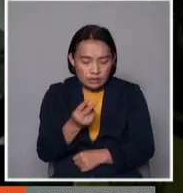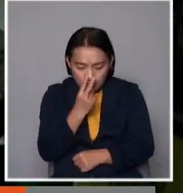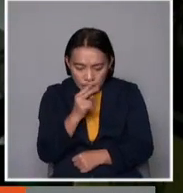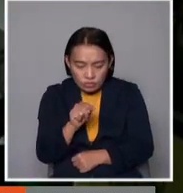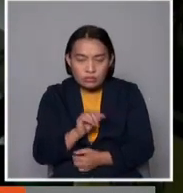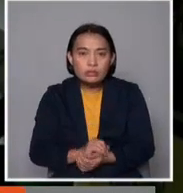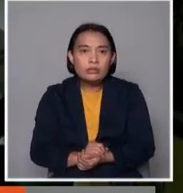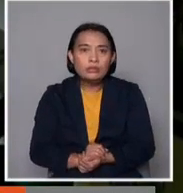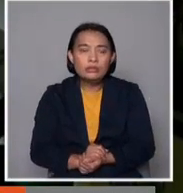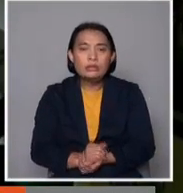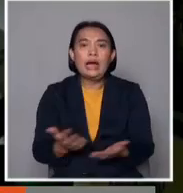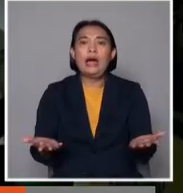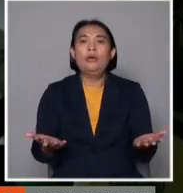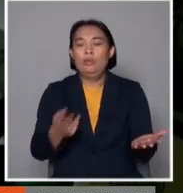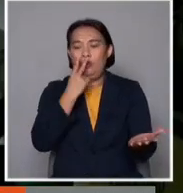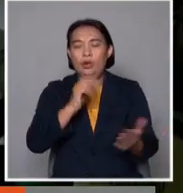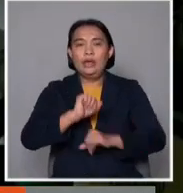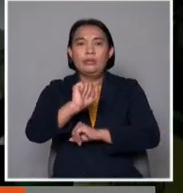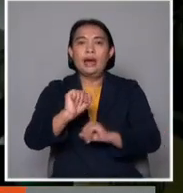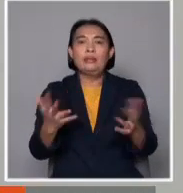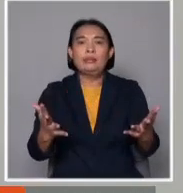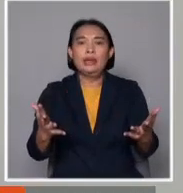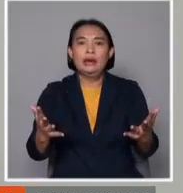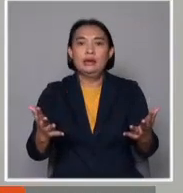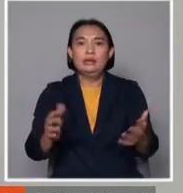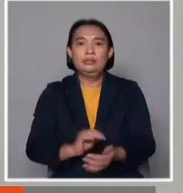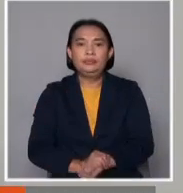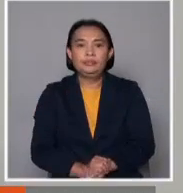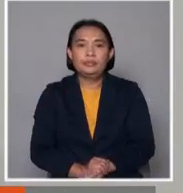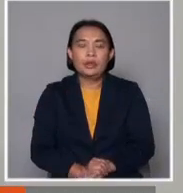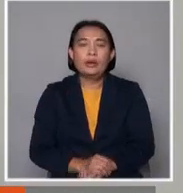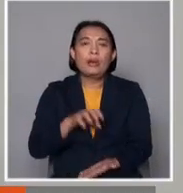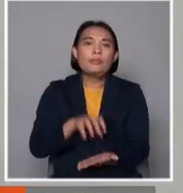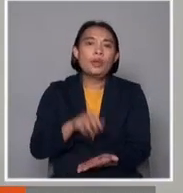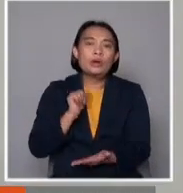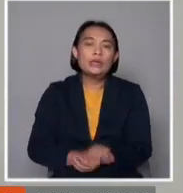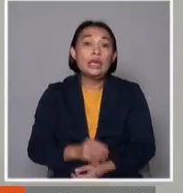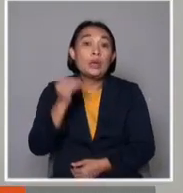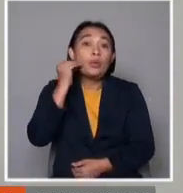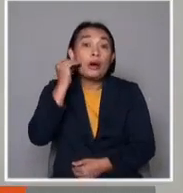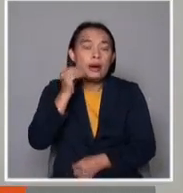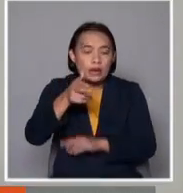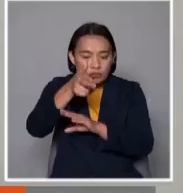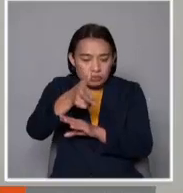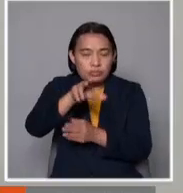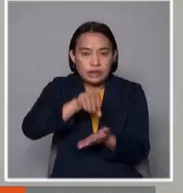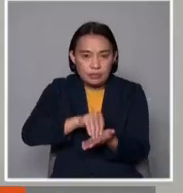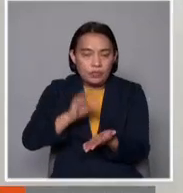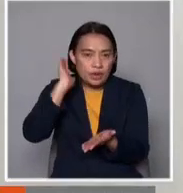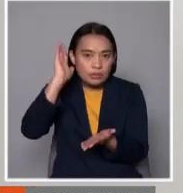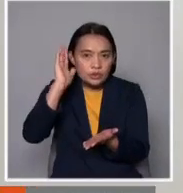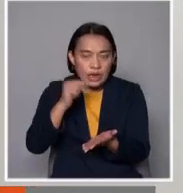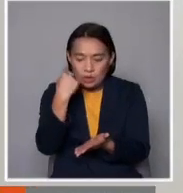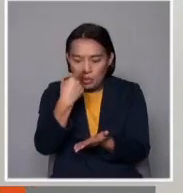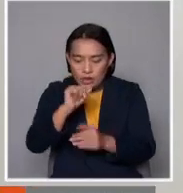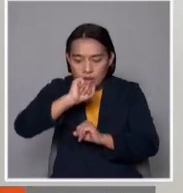ต่กลับมาถึงไม่เห็นจะมีป้ายดังกล่าวเลยยังดีที่บ้านติดกล้องโทรทัศน์วงจรปิดไว้แล้วก็บันทึกภาพผู้ชายที่เอาป้าย